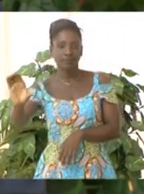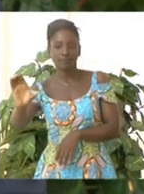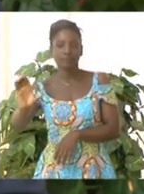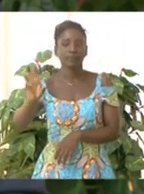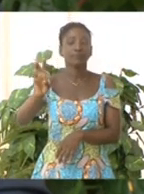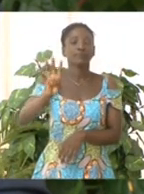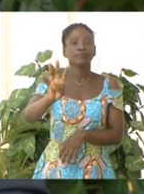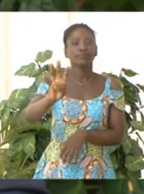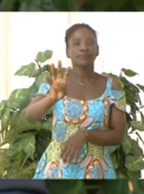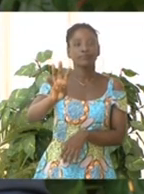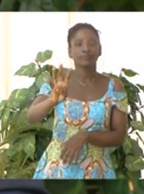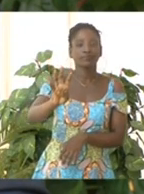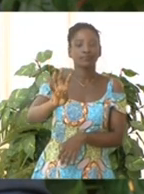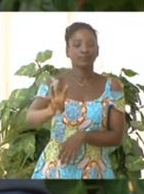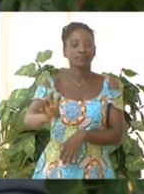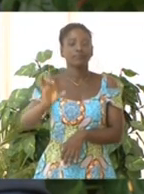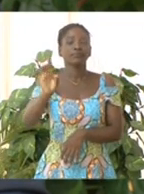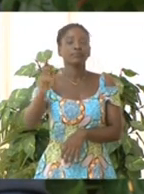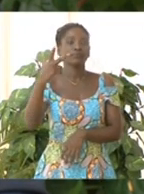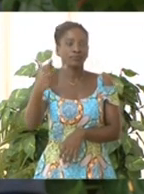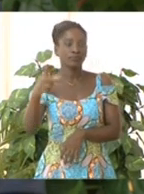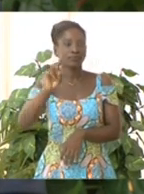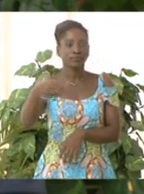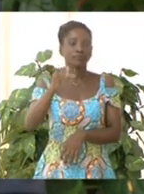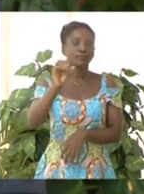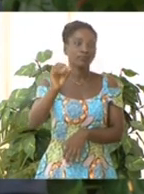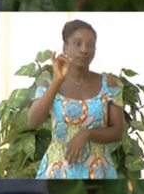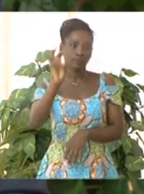564, soit 83,06%.